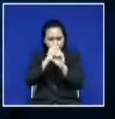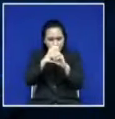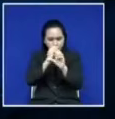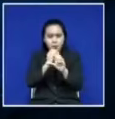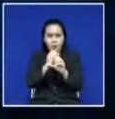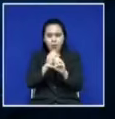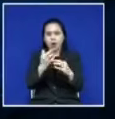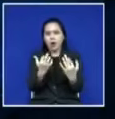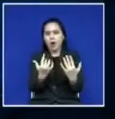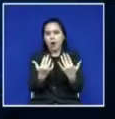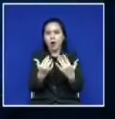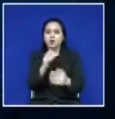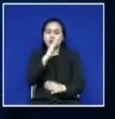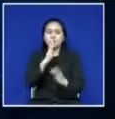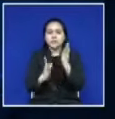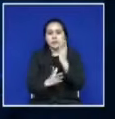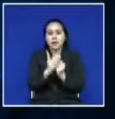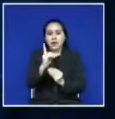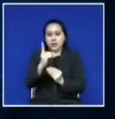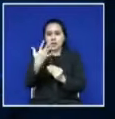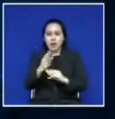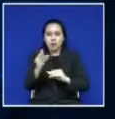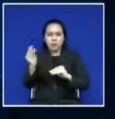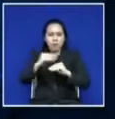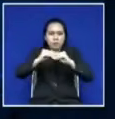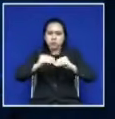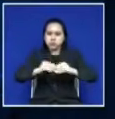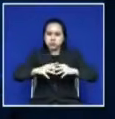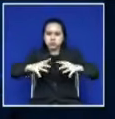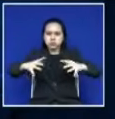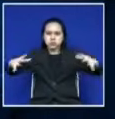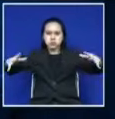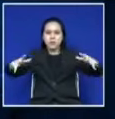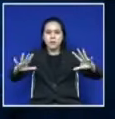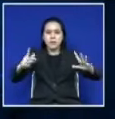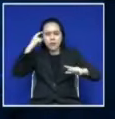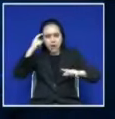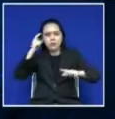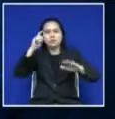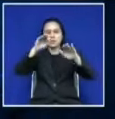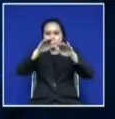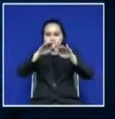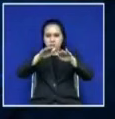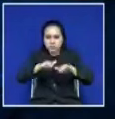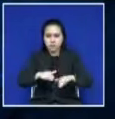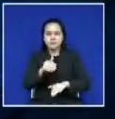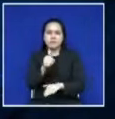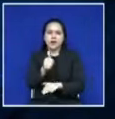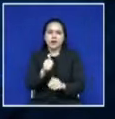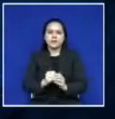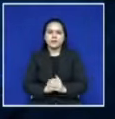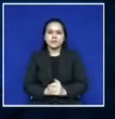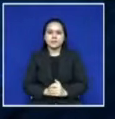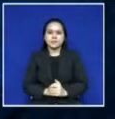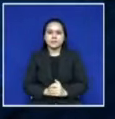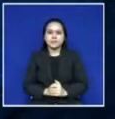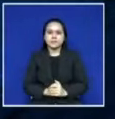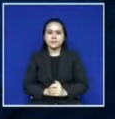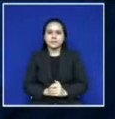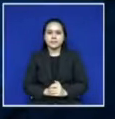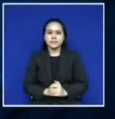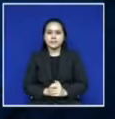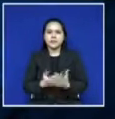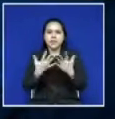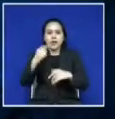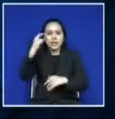งแล้วเนี่ยตัวเลขไม่มากขึ้นแล้วมันก็คงจะต้องค่อยๆลดลงนะครับก็จะไม่มีมากขึ้นแล้วก็สามารถควบคุมได้ก็คงภายใ